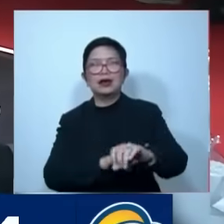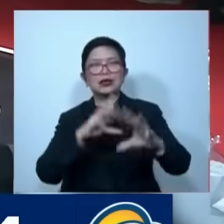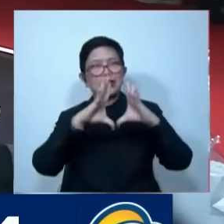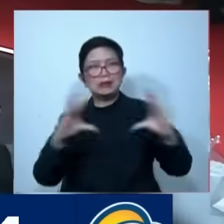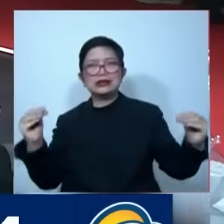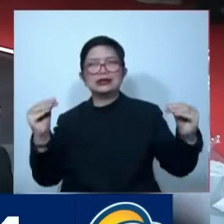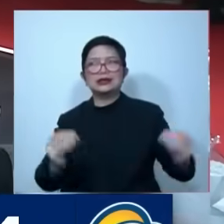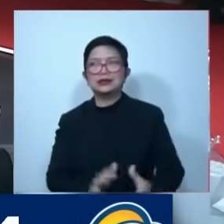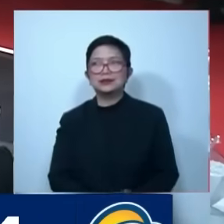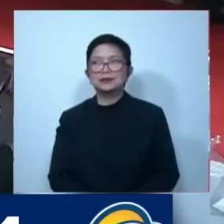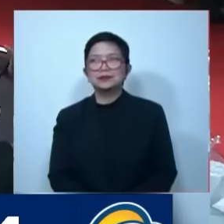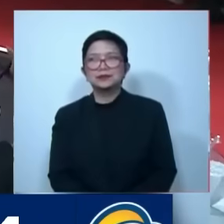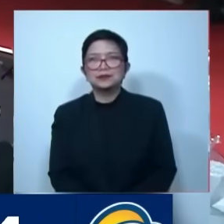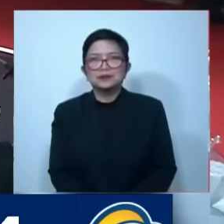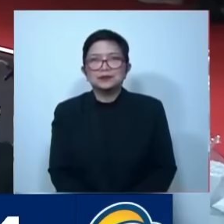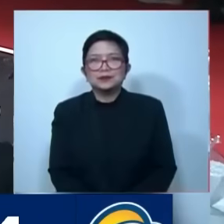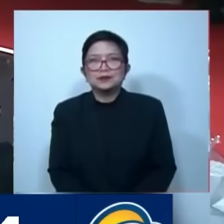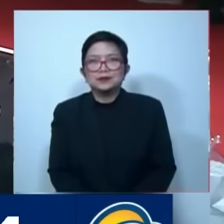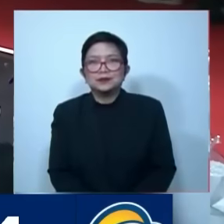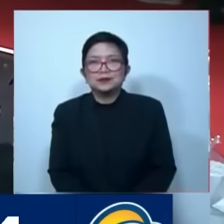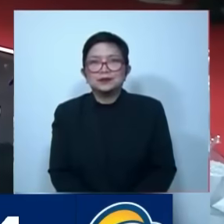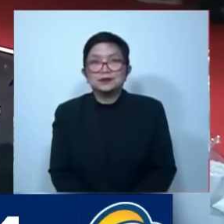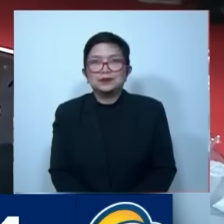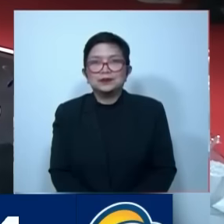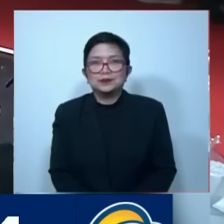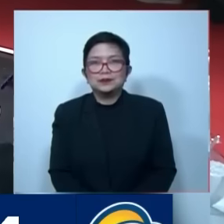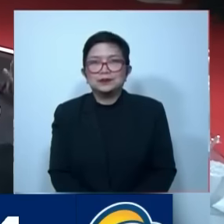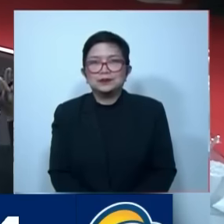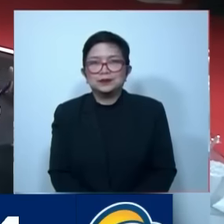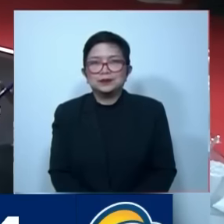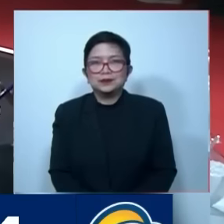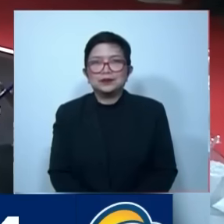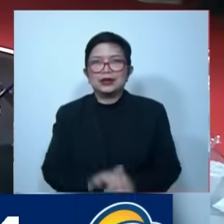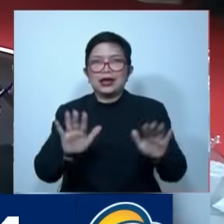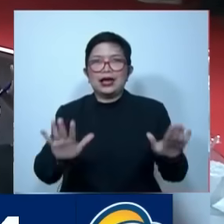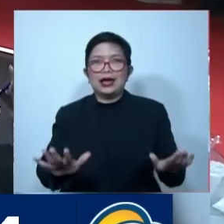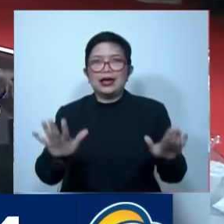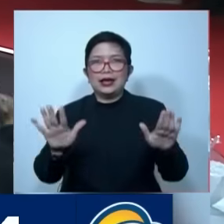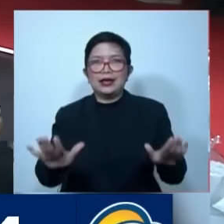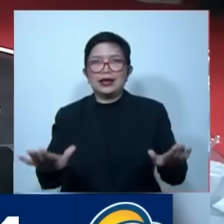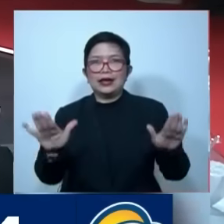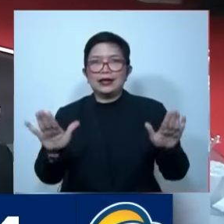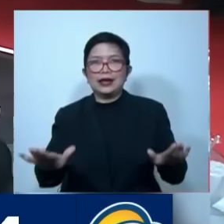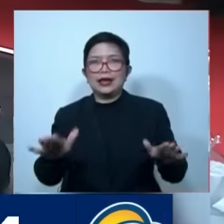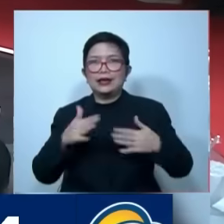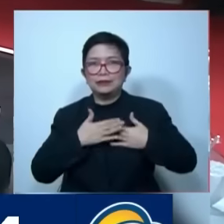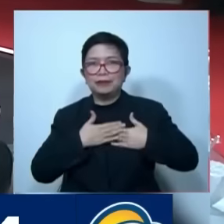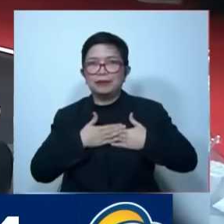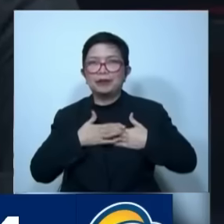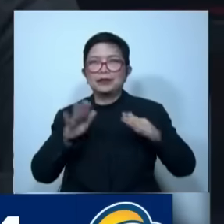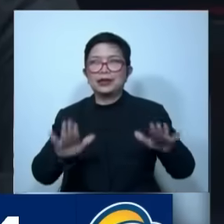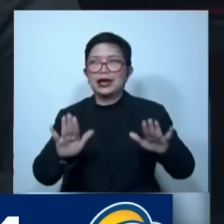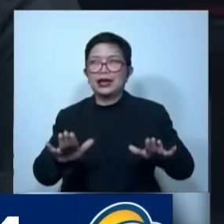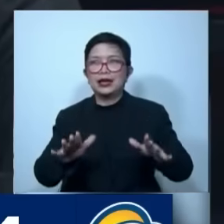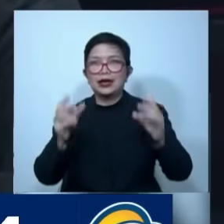bapak kami mohon sekali lagi kepada para hadirin yang berada di halaman KPU ditahan dulu Baik Pak Probowo mohon